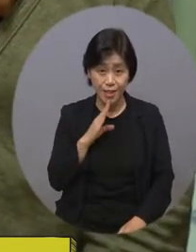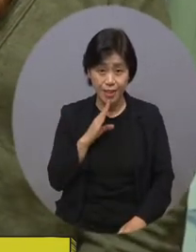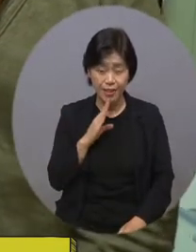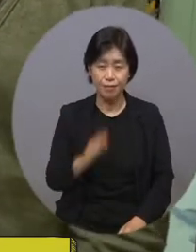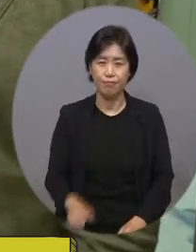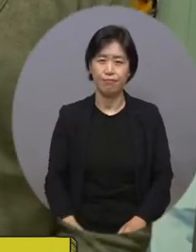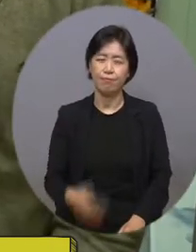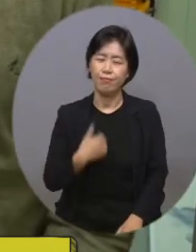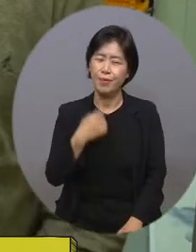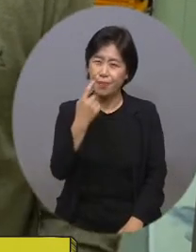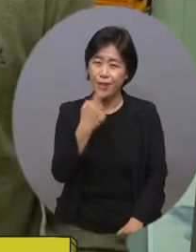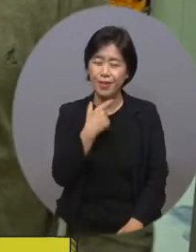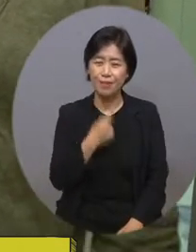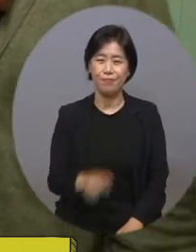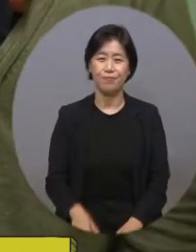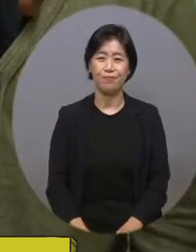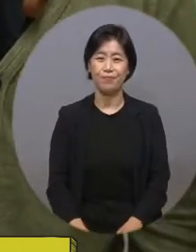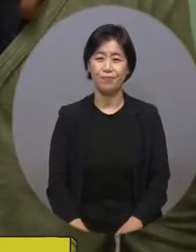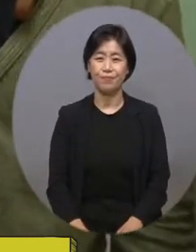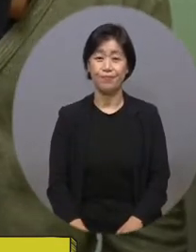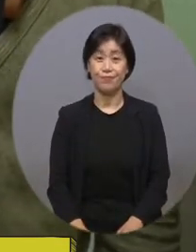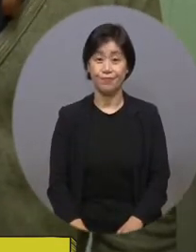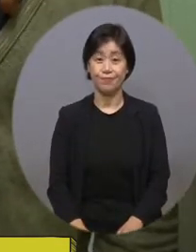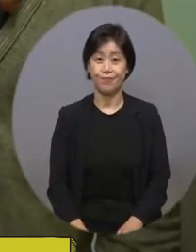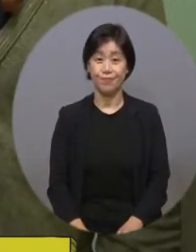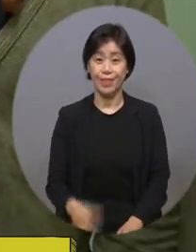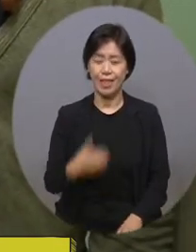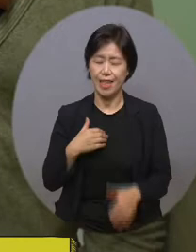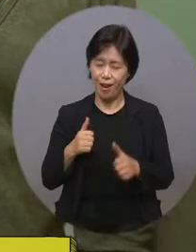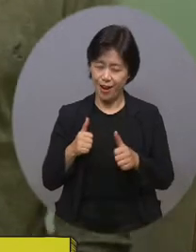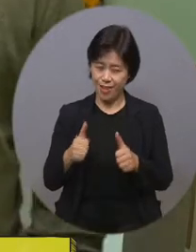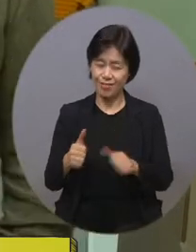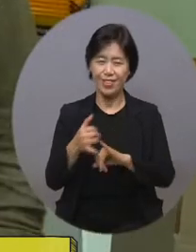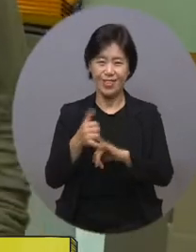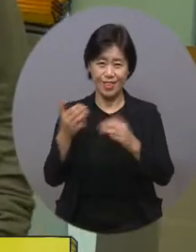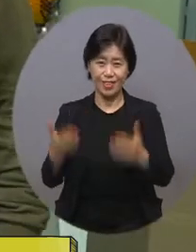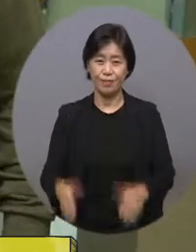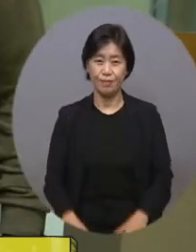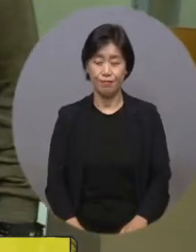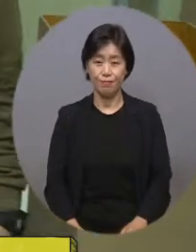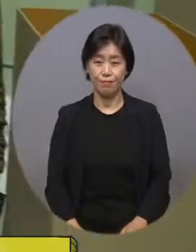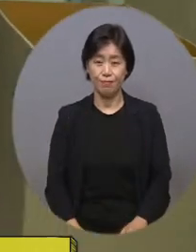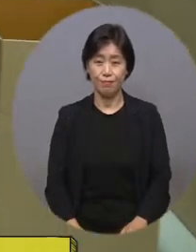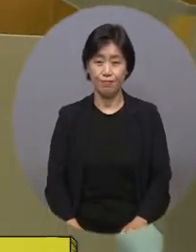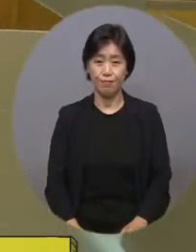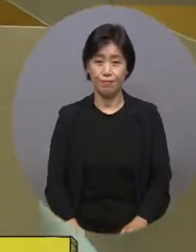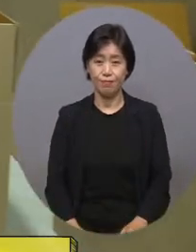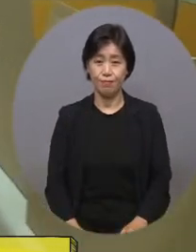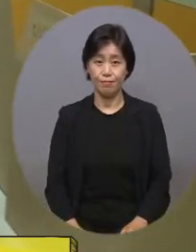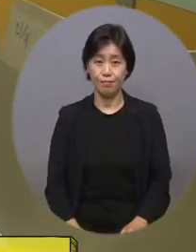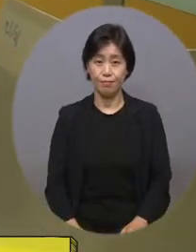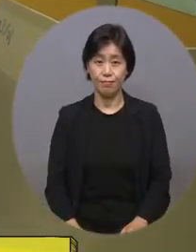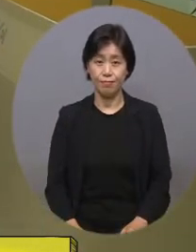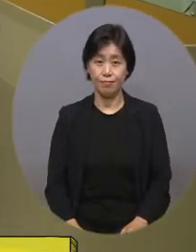해주셔가지고 제가 좀 배워보려고요. 제가 열심히 해보도록 하겠습니다. 네. 어떻게 하면 될까요?